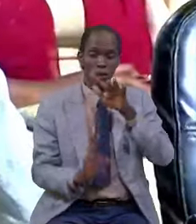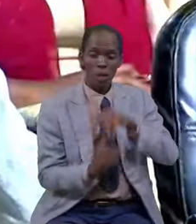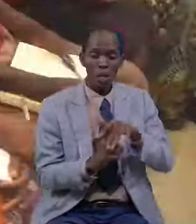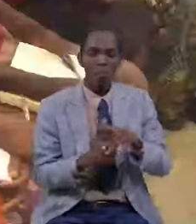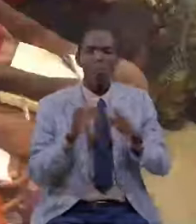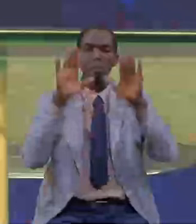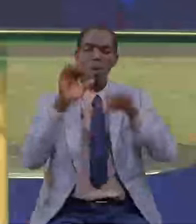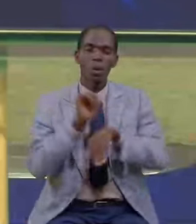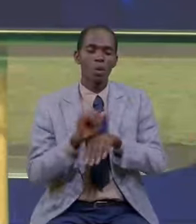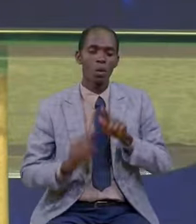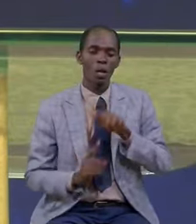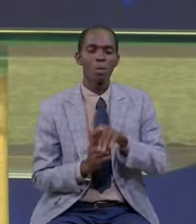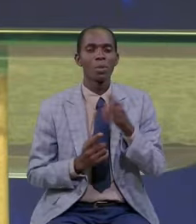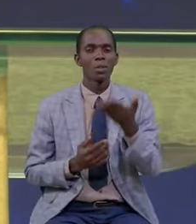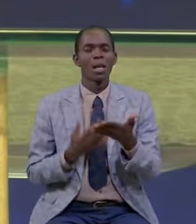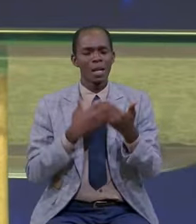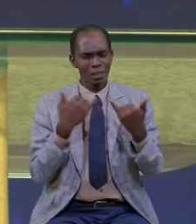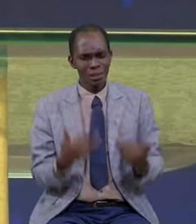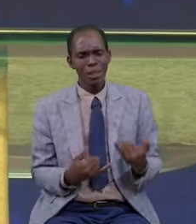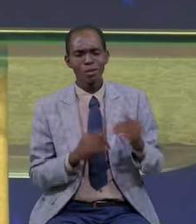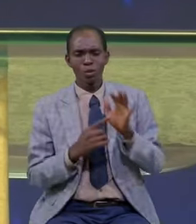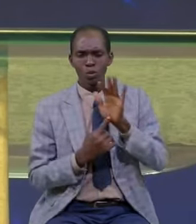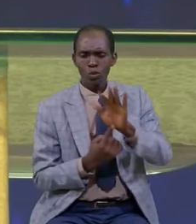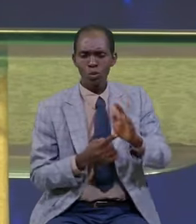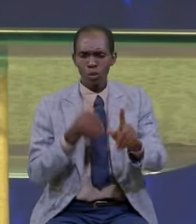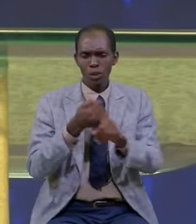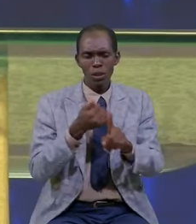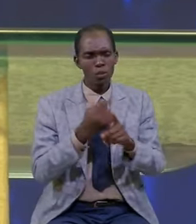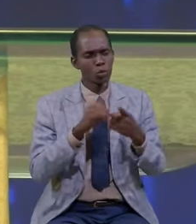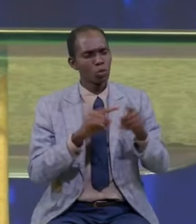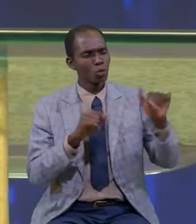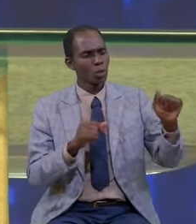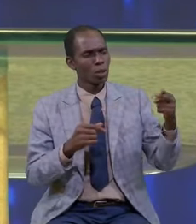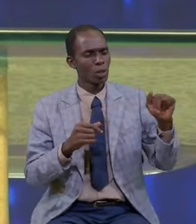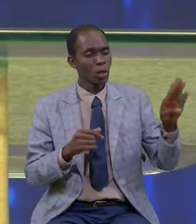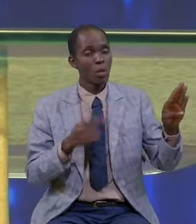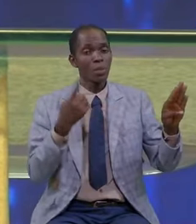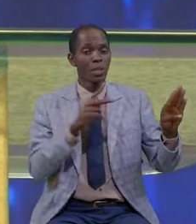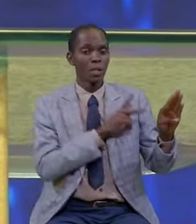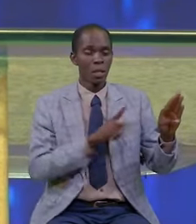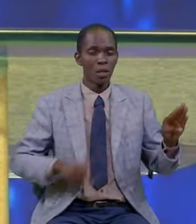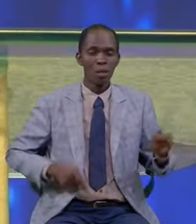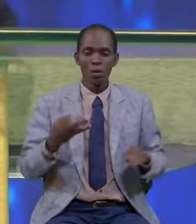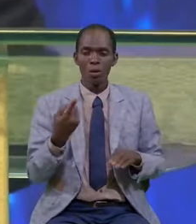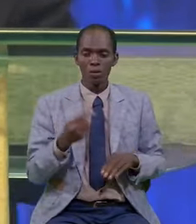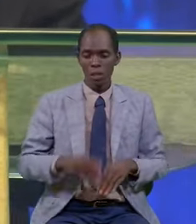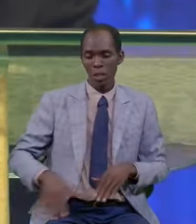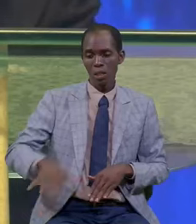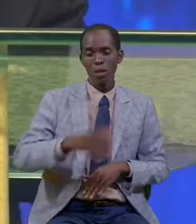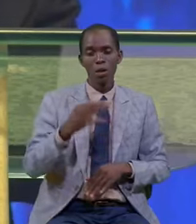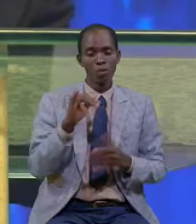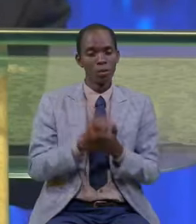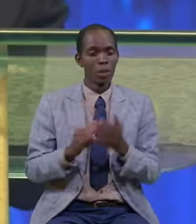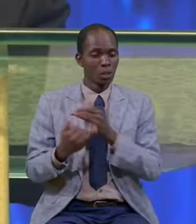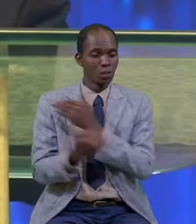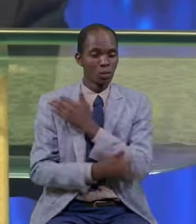Alors présente-toi devant Acab et le roi du pays, le roi de la nation. Et maintenant, un miracle pour